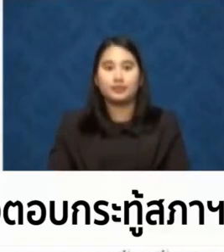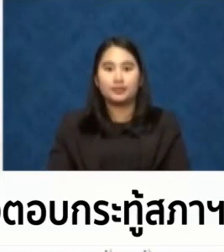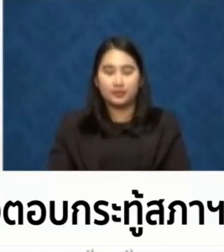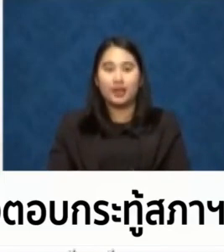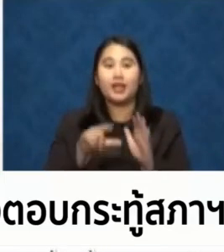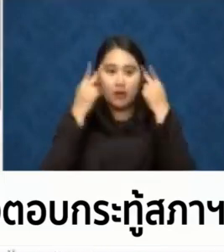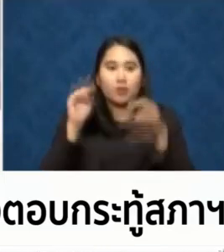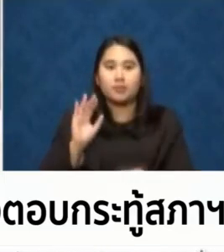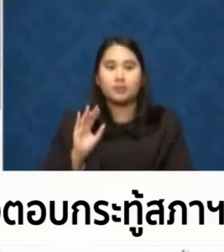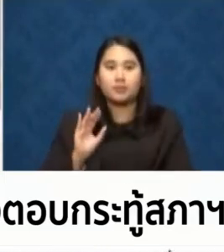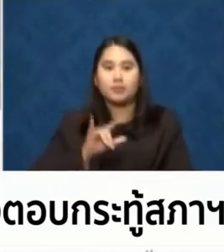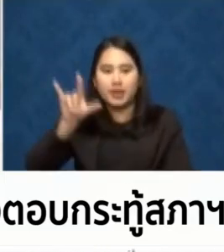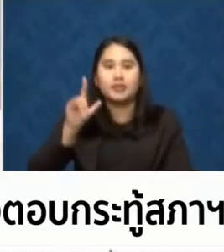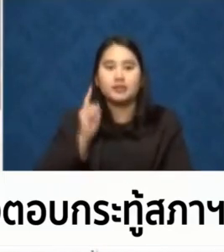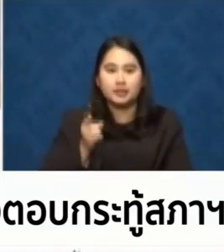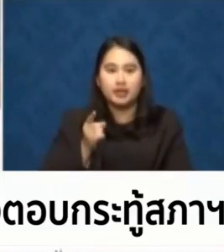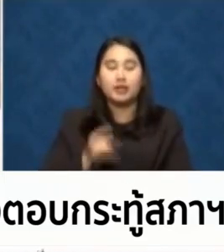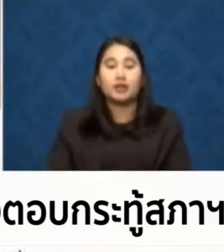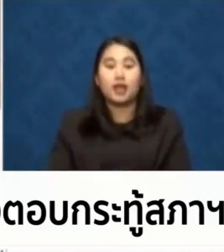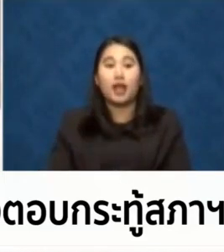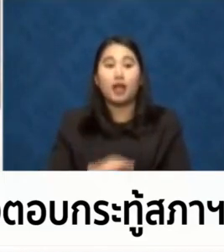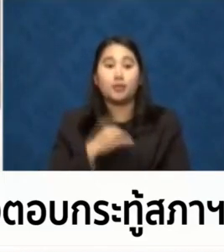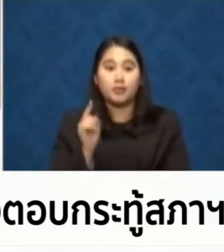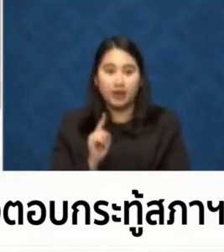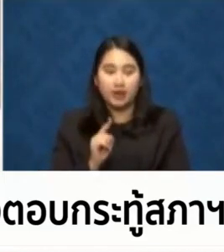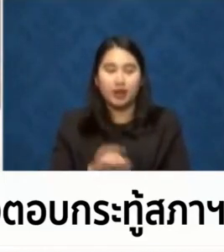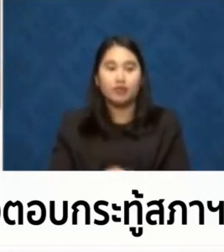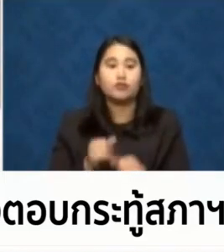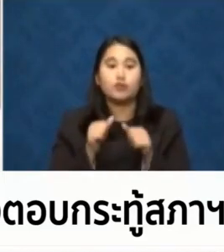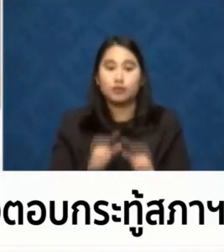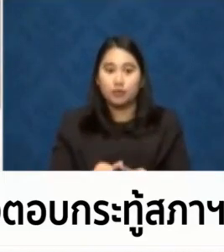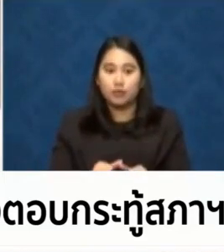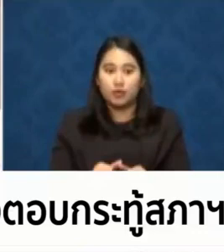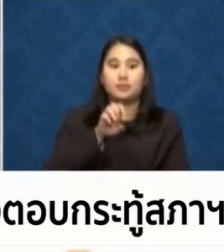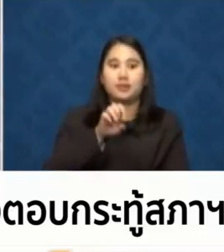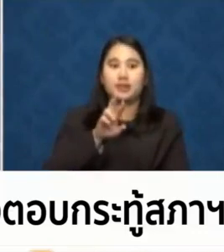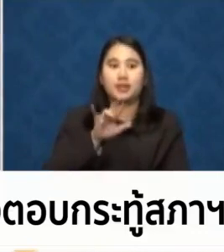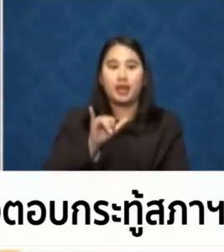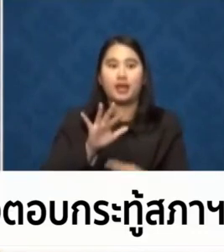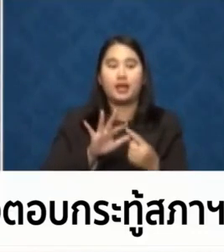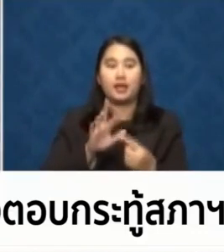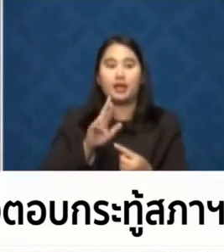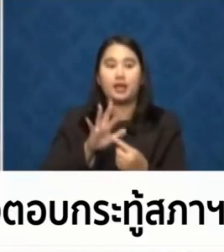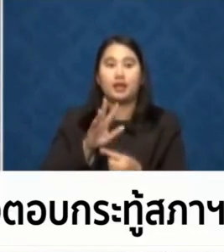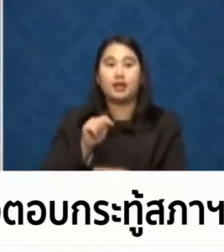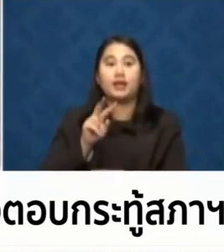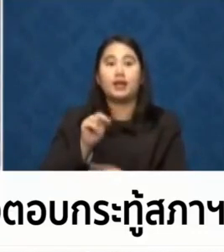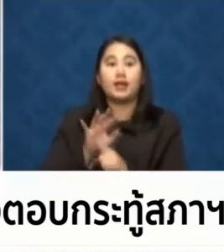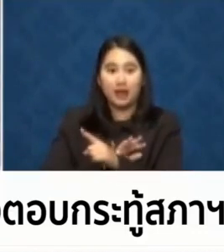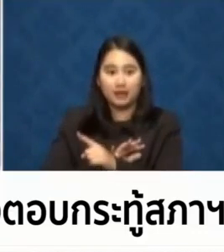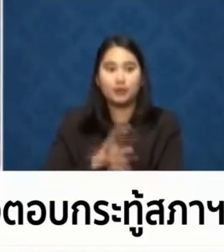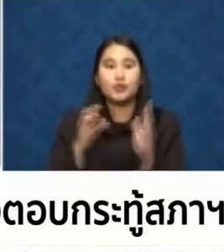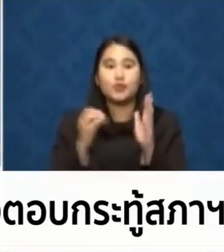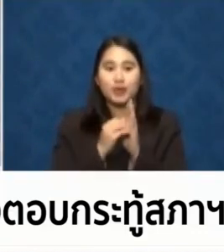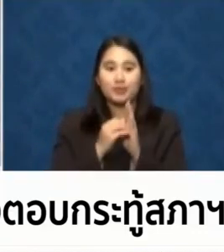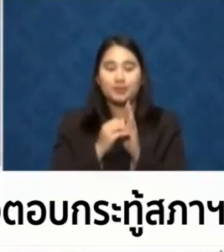งศักดิ์ก็ติดภารกิจเหมือนกันก็เลยต้องเลื่อนการตอบกระทู้ออกไปก่อนจนกระทั่งคุณโตโต้ลุกขึ้นมาตำหนินายกรัฐมนตรี